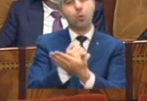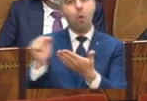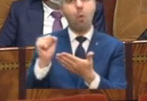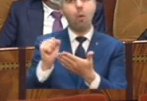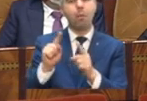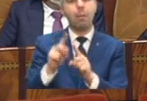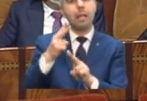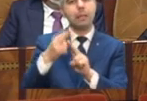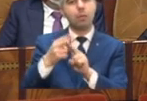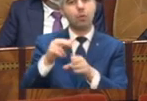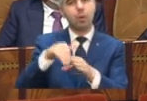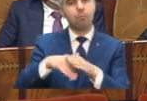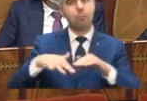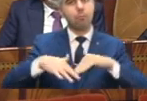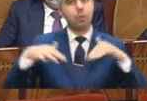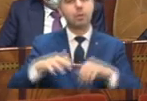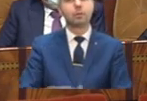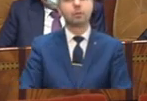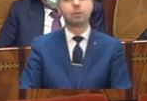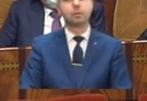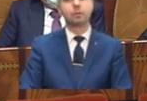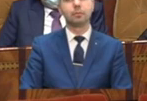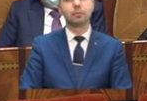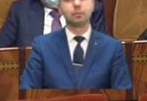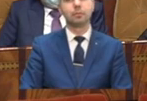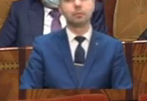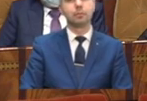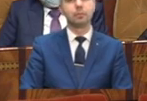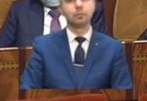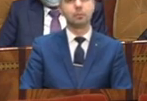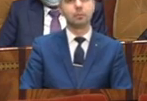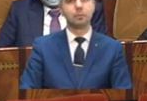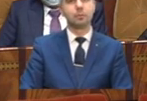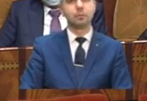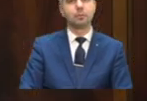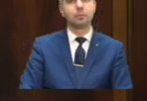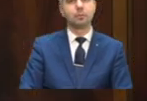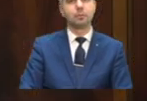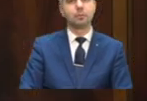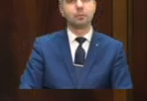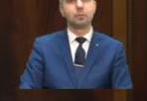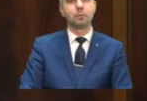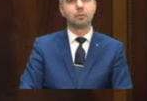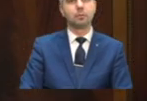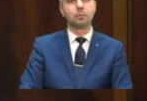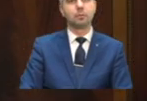باسم المجلس. الله يخليك تخربيق هذا الشيء ديال الزبال. سيد الرئيس